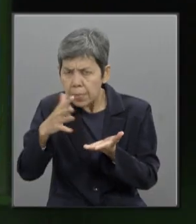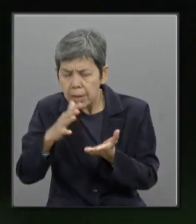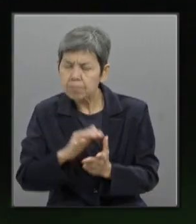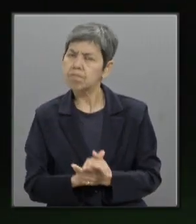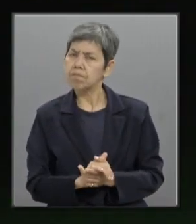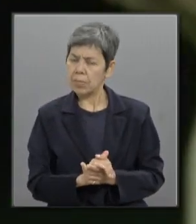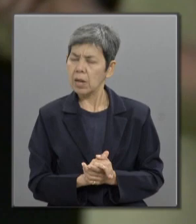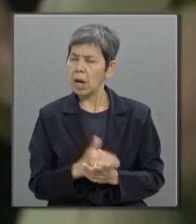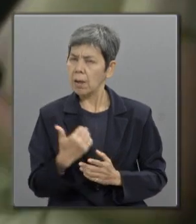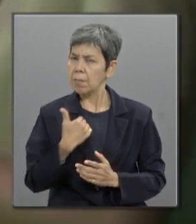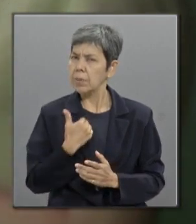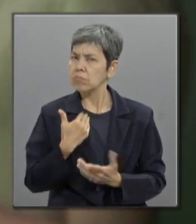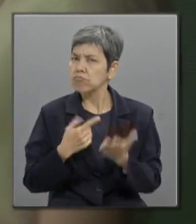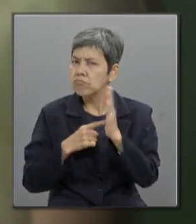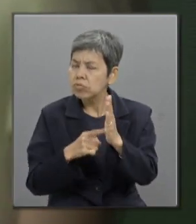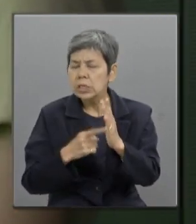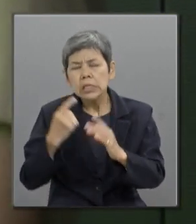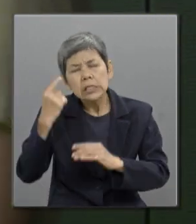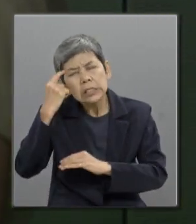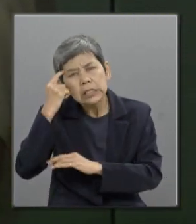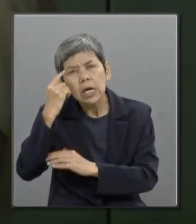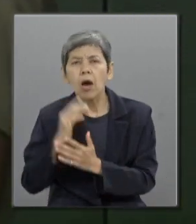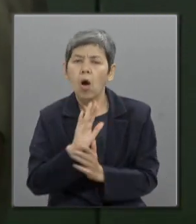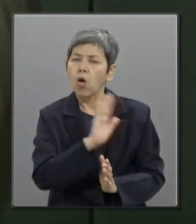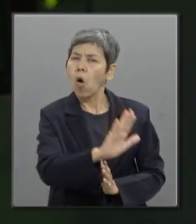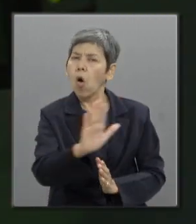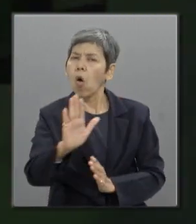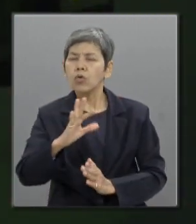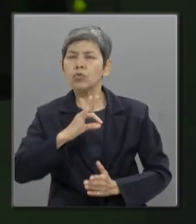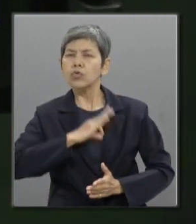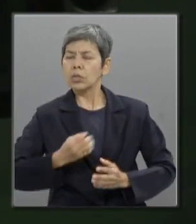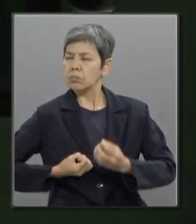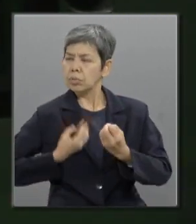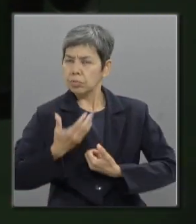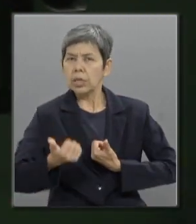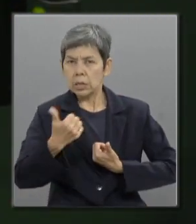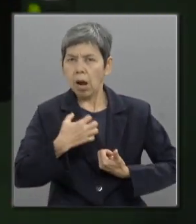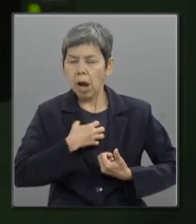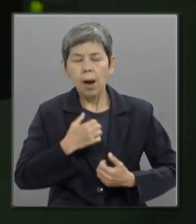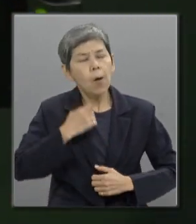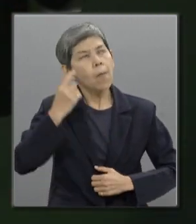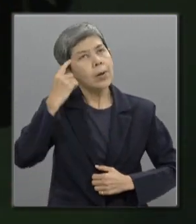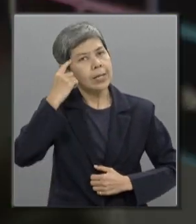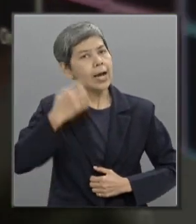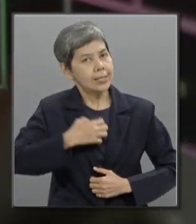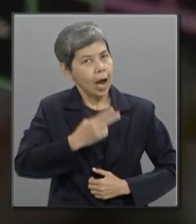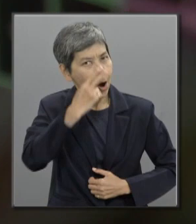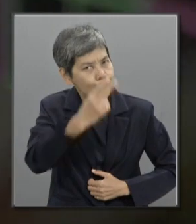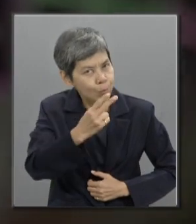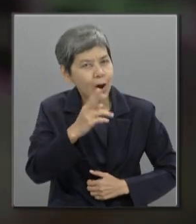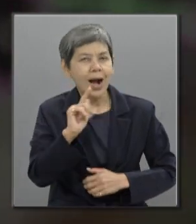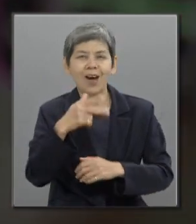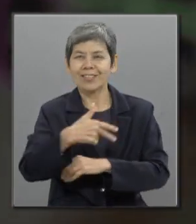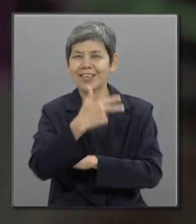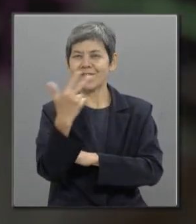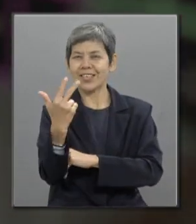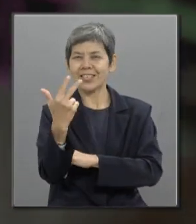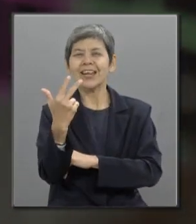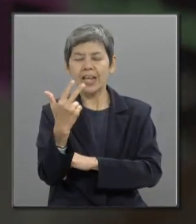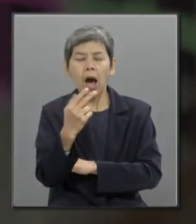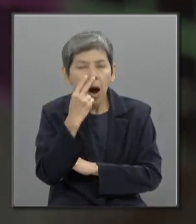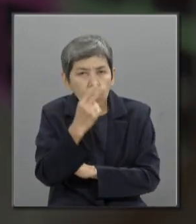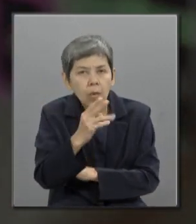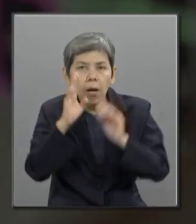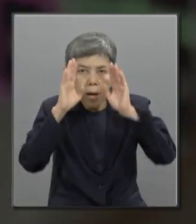ครับหลายอย่างที่มันเป็นมุมมองของผู้สื่อข่าวนั้นอ่ะมันน่าสนใจผมก็อยากให้ท่านผู้ชมที่ติดตามข่าวของไทย PBS น่ะ